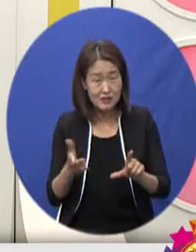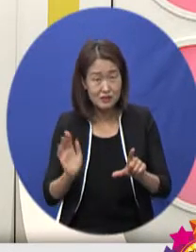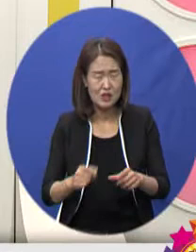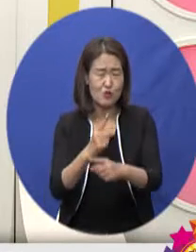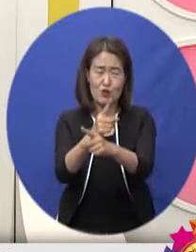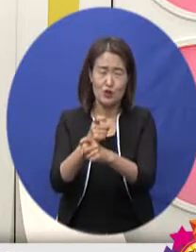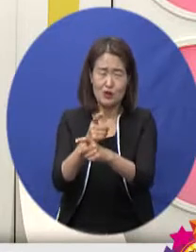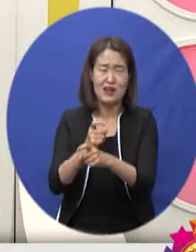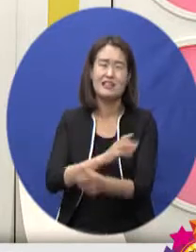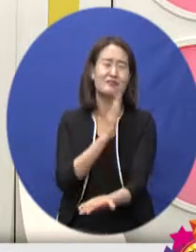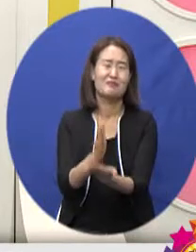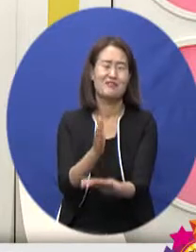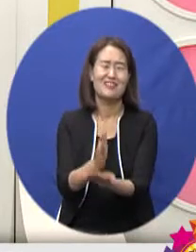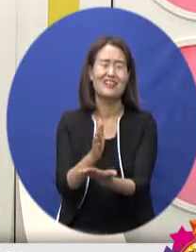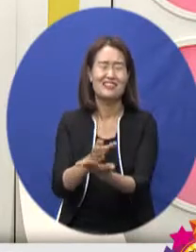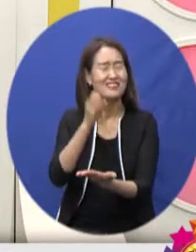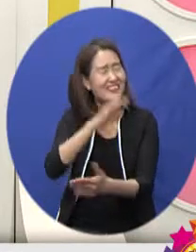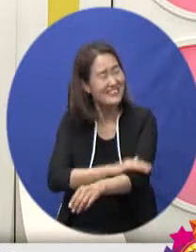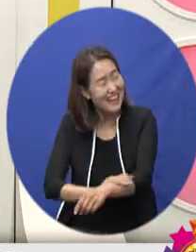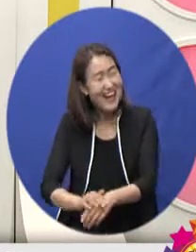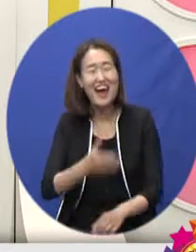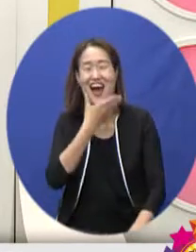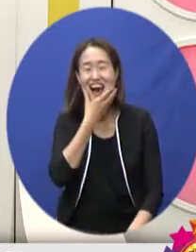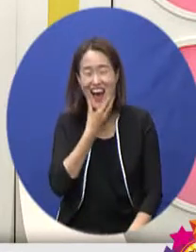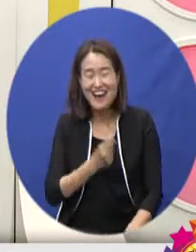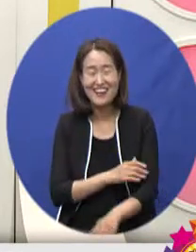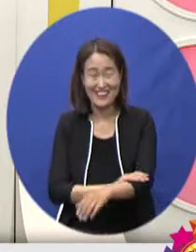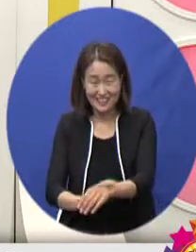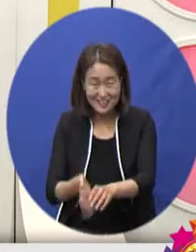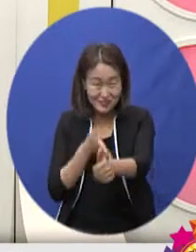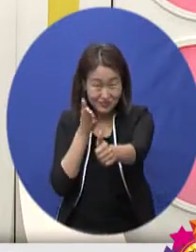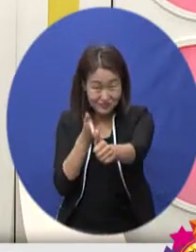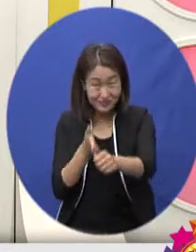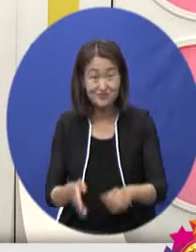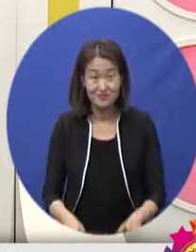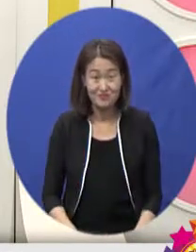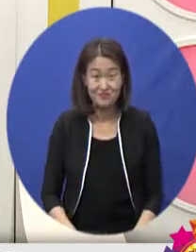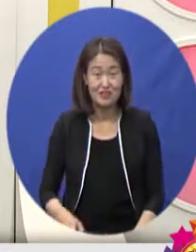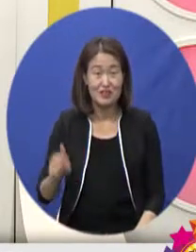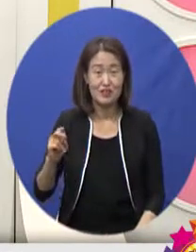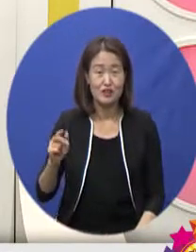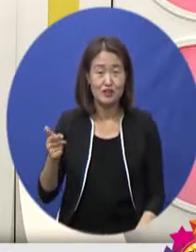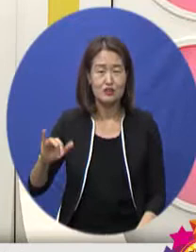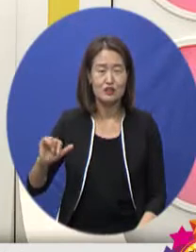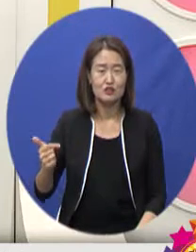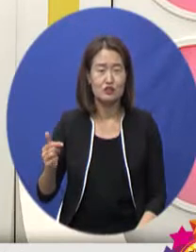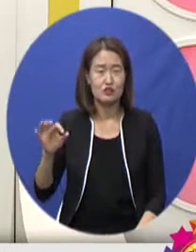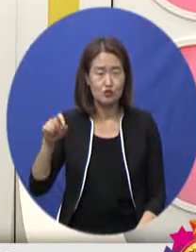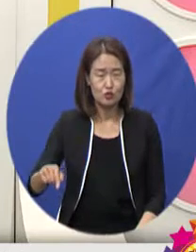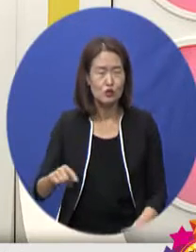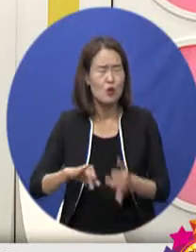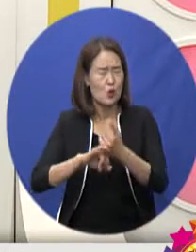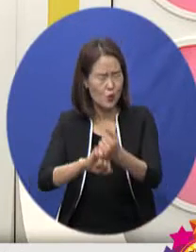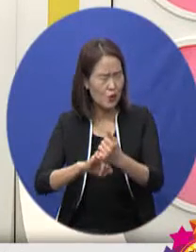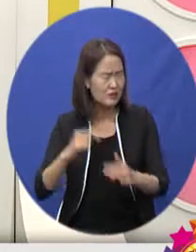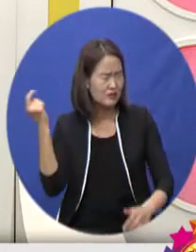듣게 좀 행복하게 잘 사시기 바랍니다. 아, 네, 알겠습니다. 진우, 네. 현진우 씨가 이 얘기를 꼭 듣길